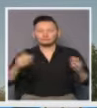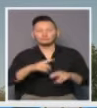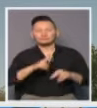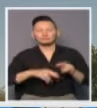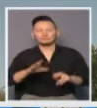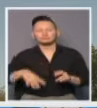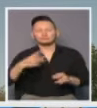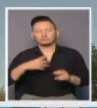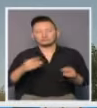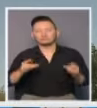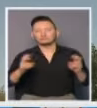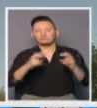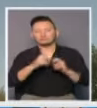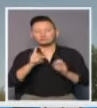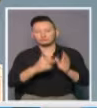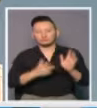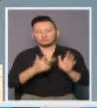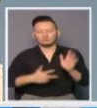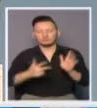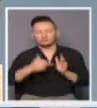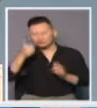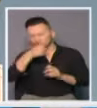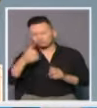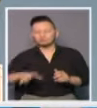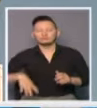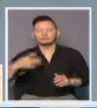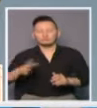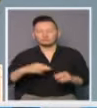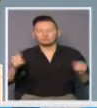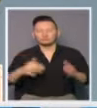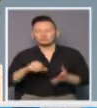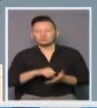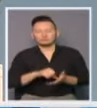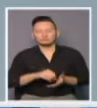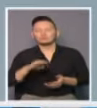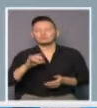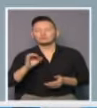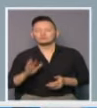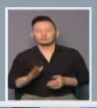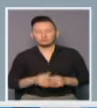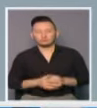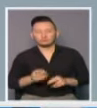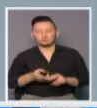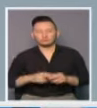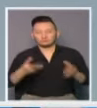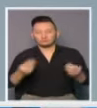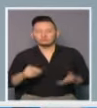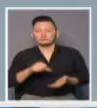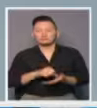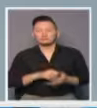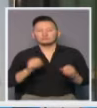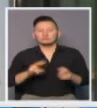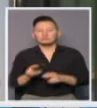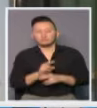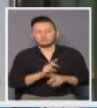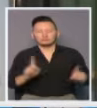в 1888 году гуревским купцом-рыбопромышленником Федотом Тудаковым. В канун юбилея в этом году прошла